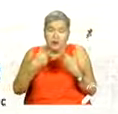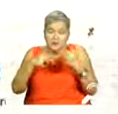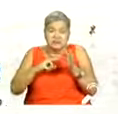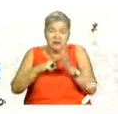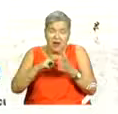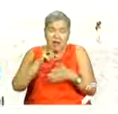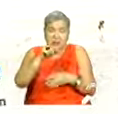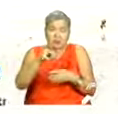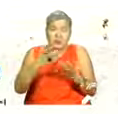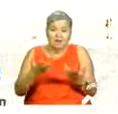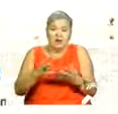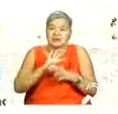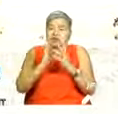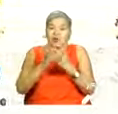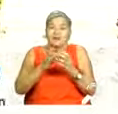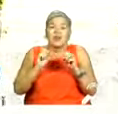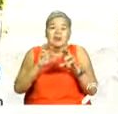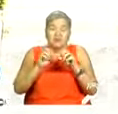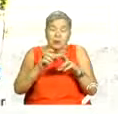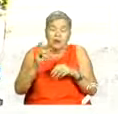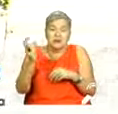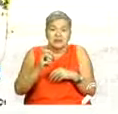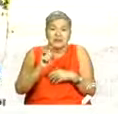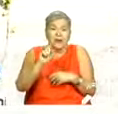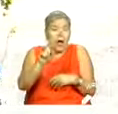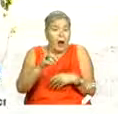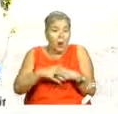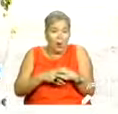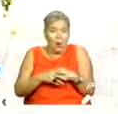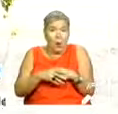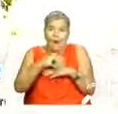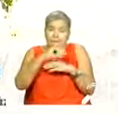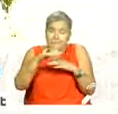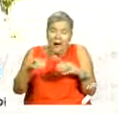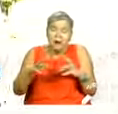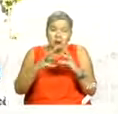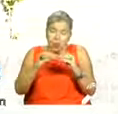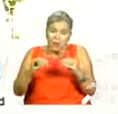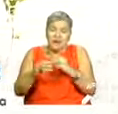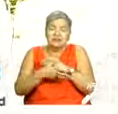și informațiile de aici, de pe malul românesc